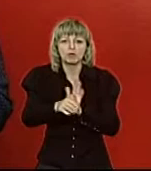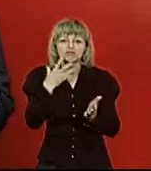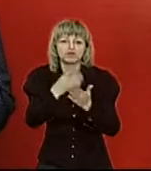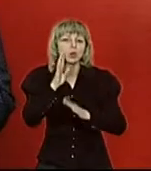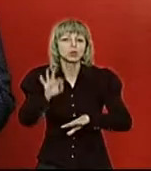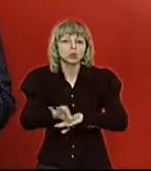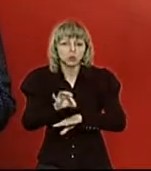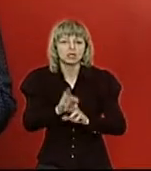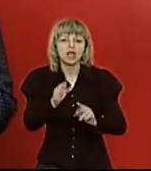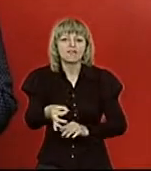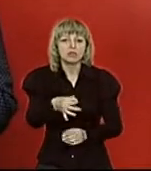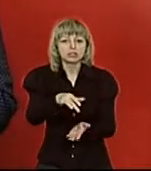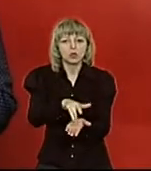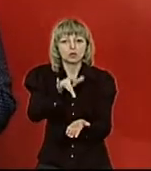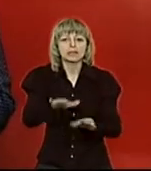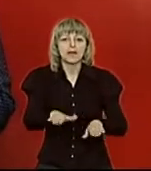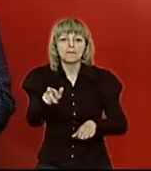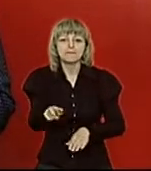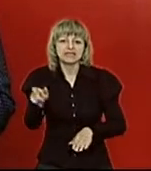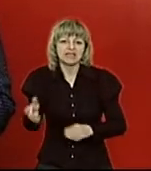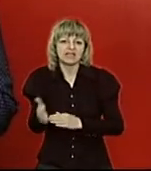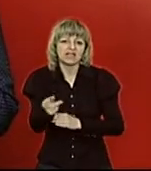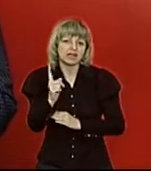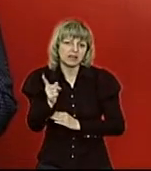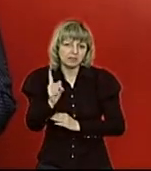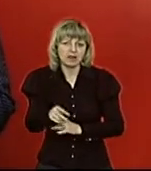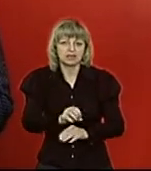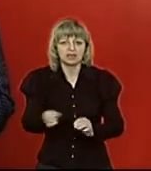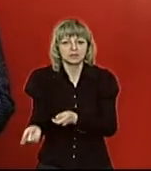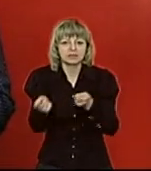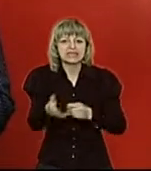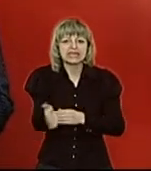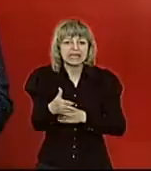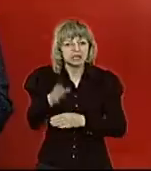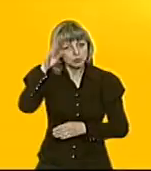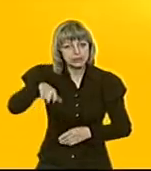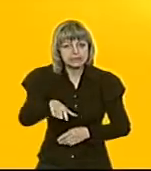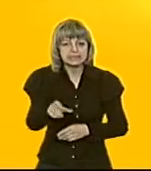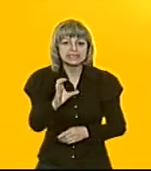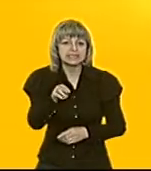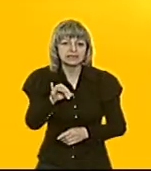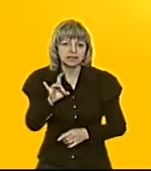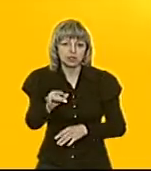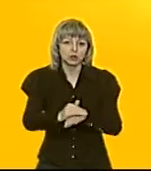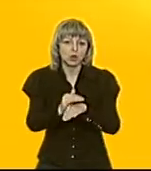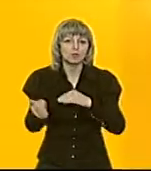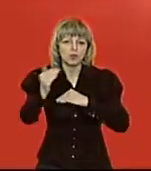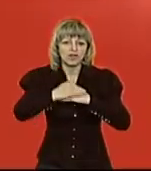дружину, і як в обласному центрі місцеві рибалки зарибнювали річку Стир. Доброго вечора.